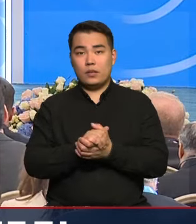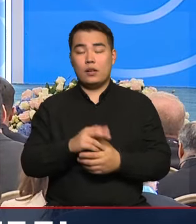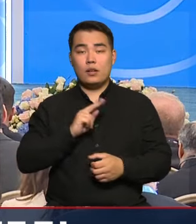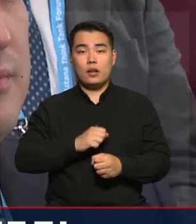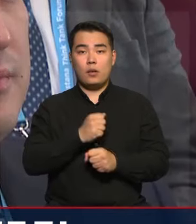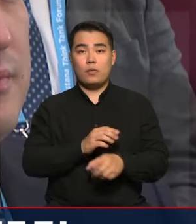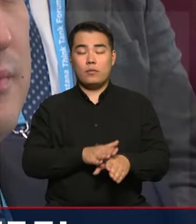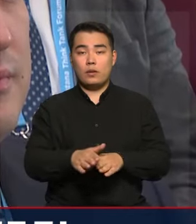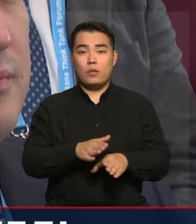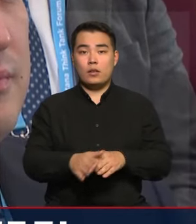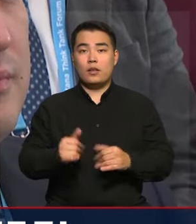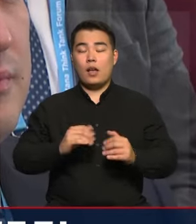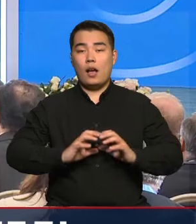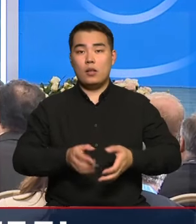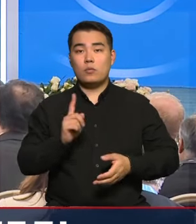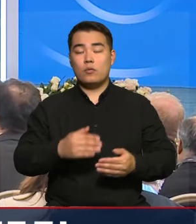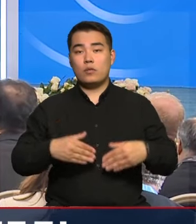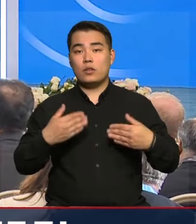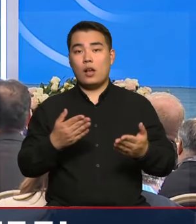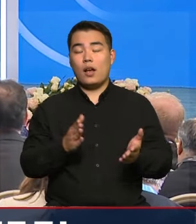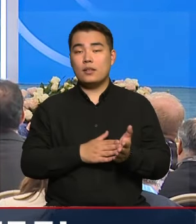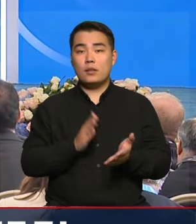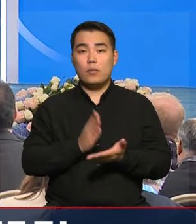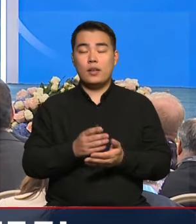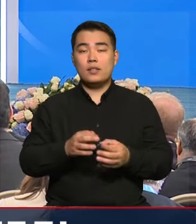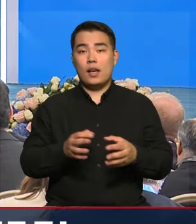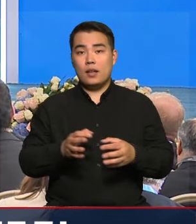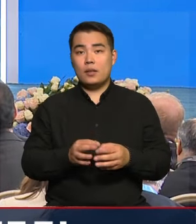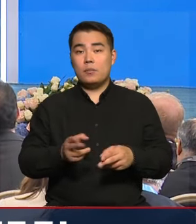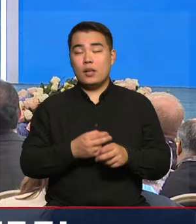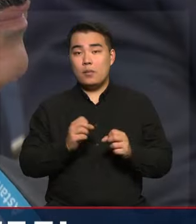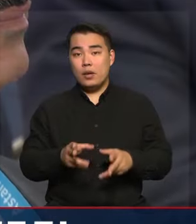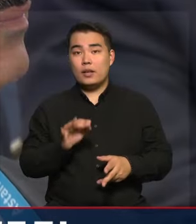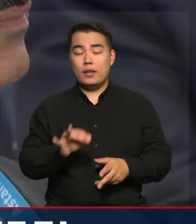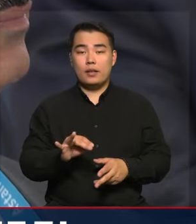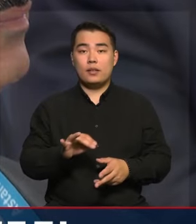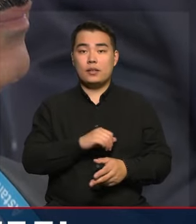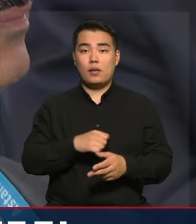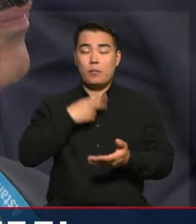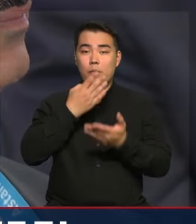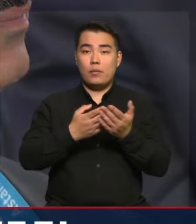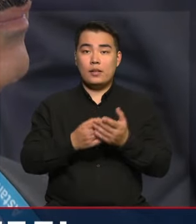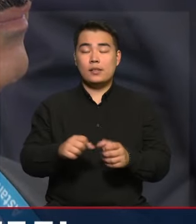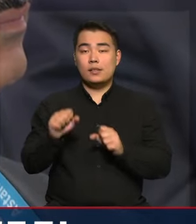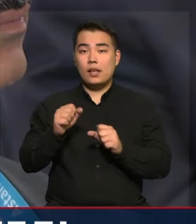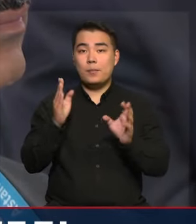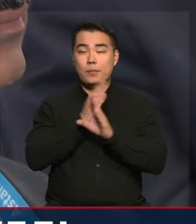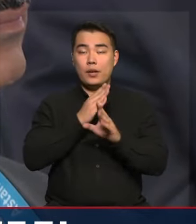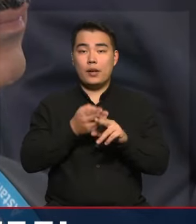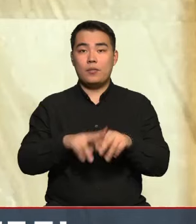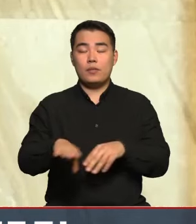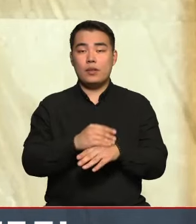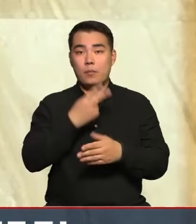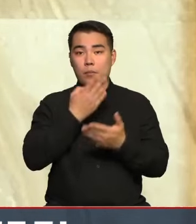әрекетін әлем елдері де жоғары бағалап отыр. Әсіресе ядролық қарусыздану және қоршаған ортаны қорғау бағытындағы шешімдер көпке